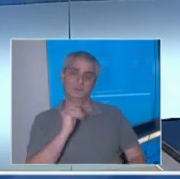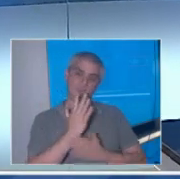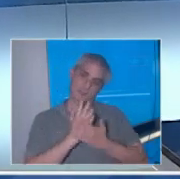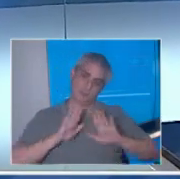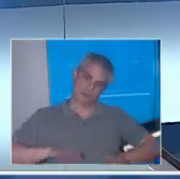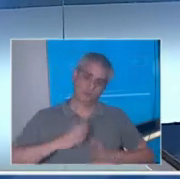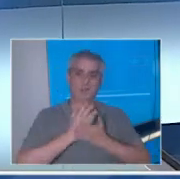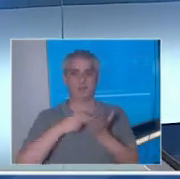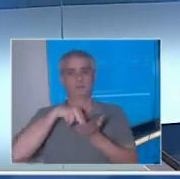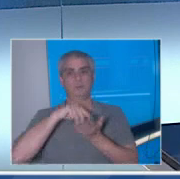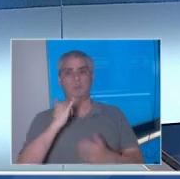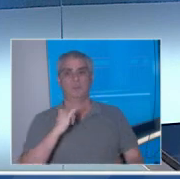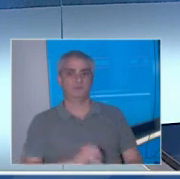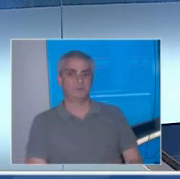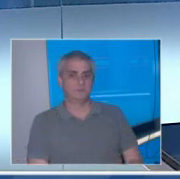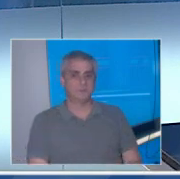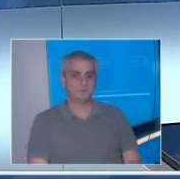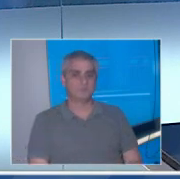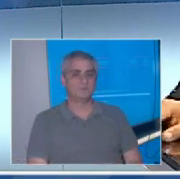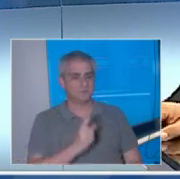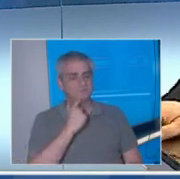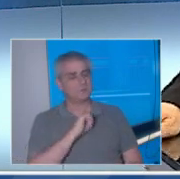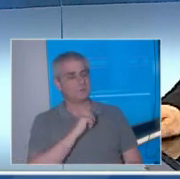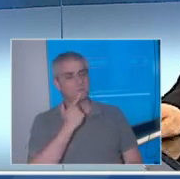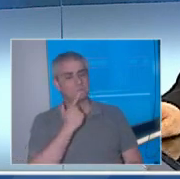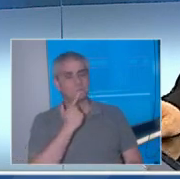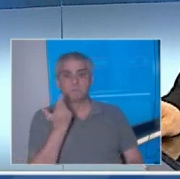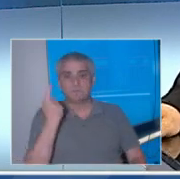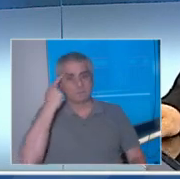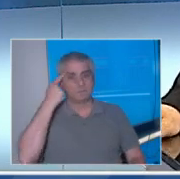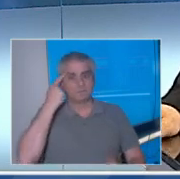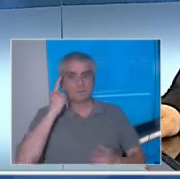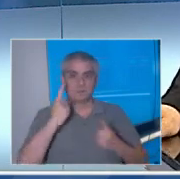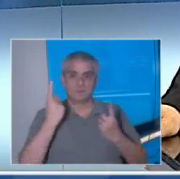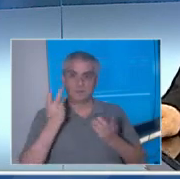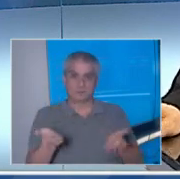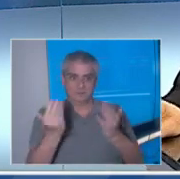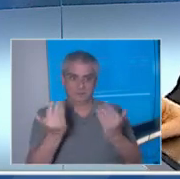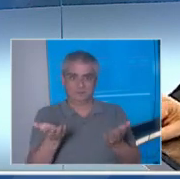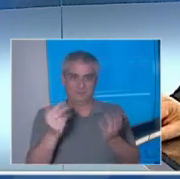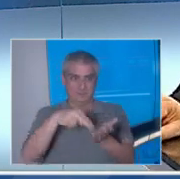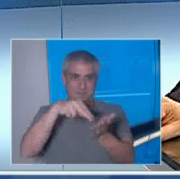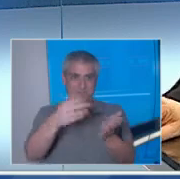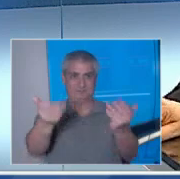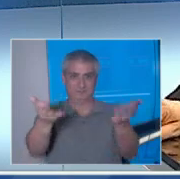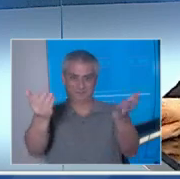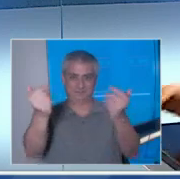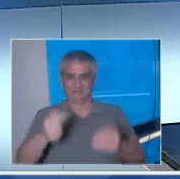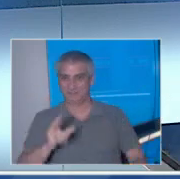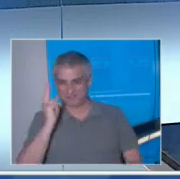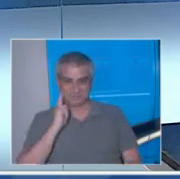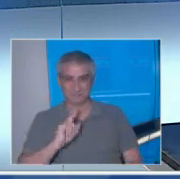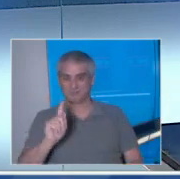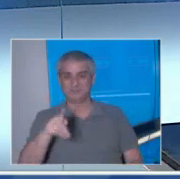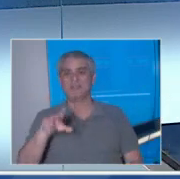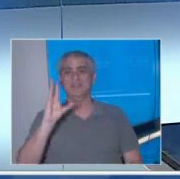שאתה יושב וחלק שאתה עומד, זה נכון. קטע. לא יודע למה פתאום זה... תעמדו, תעמדו. תעמדו, תעמדו. זו ממש חרפה שלא עמדת.